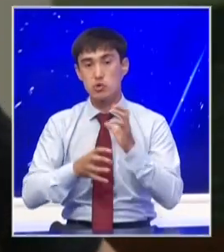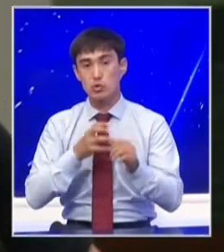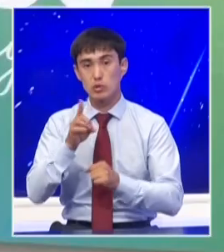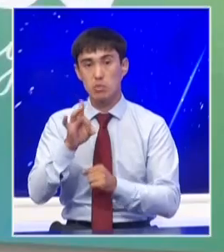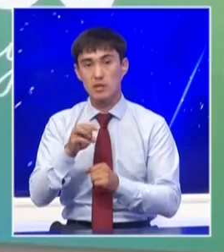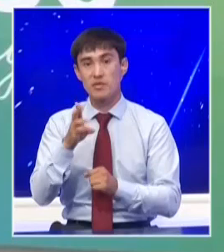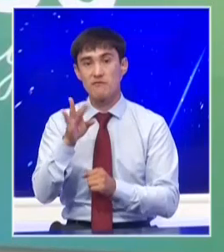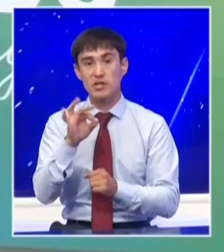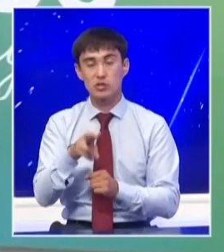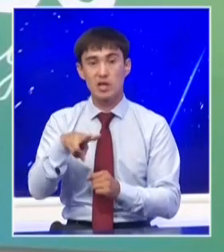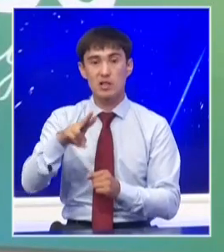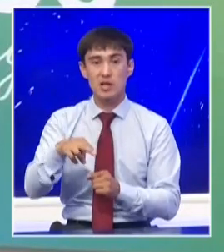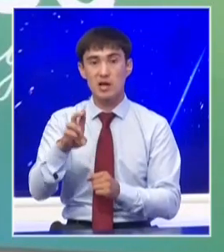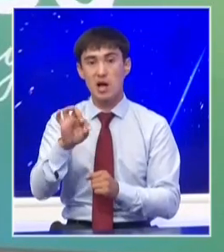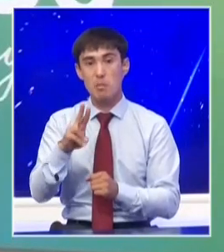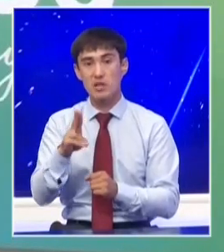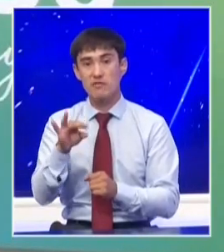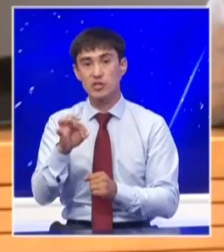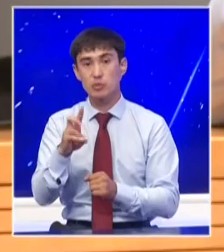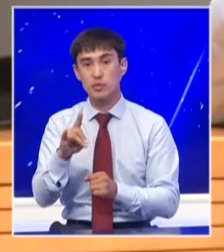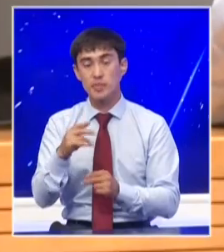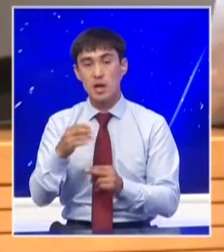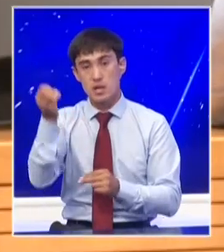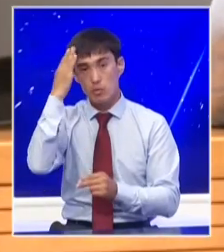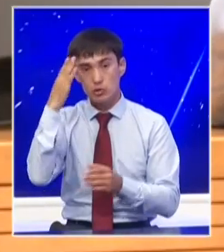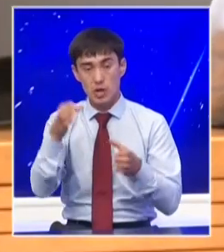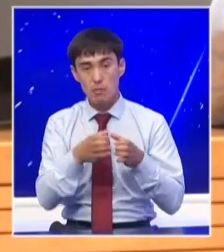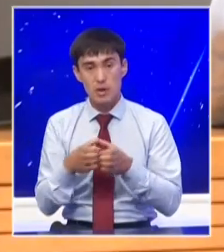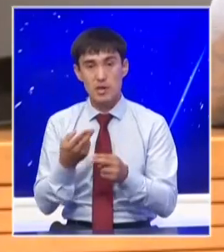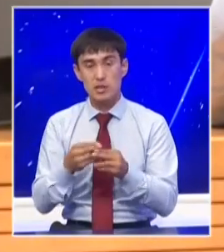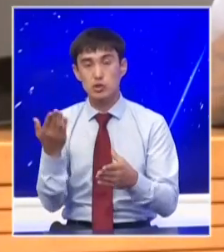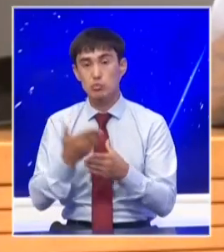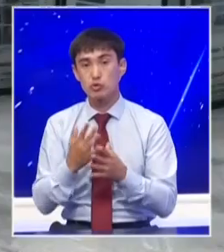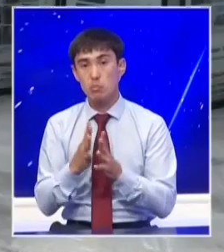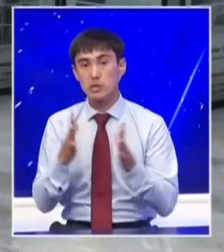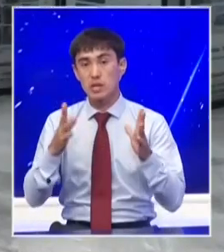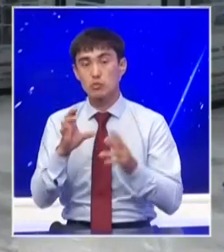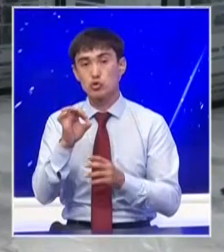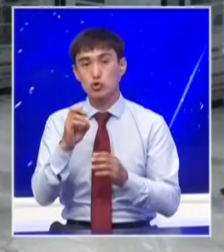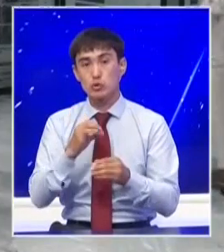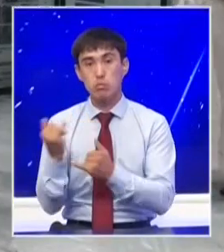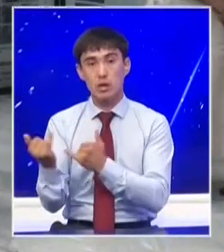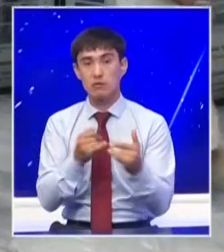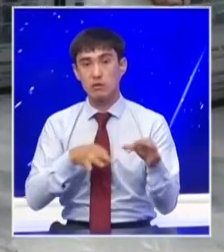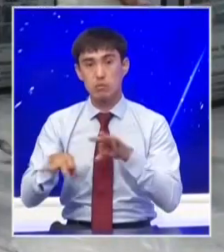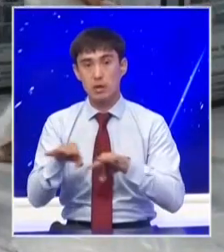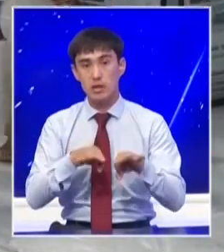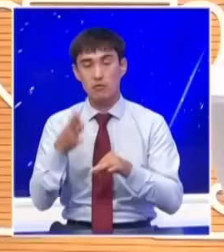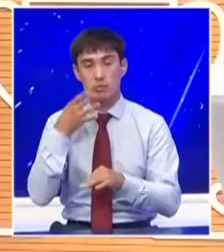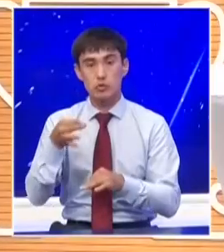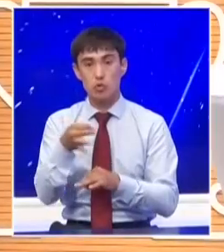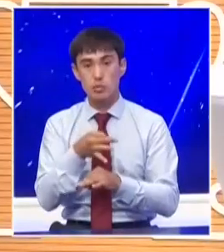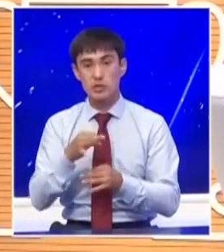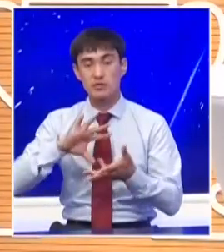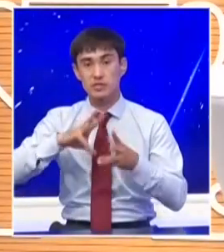бренды марки Winston, LD, Camel и Richmond. Отметим, японская компания является спонсором масштабных социальных благотворительных проектов в Алматинской области